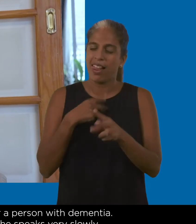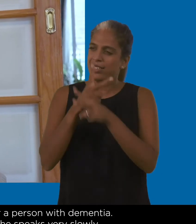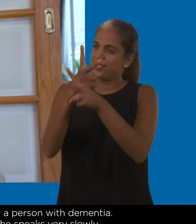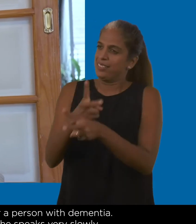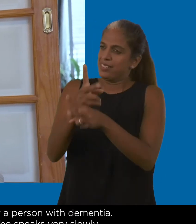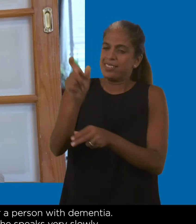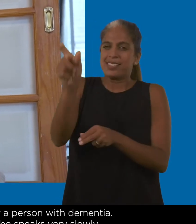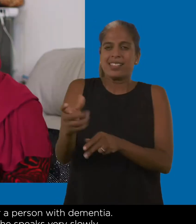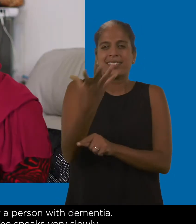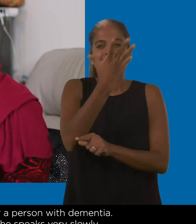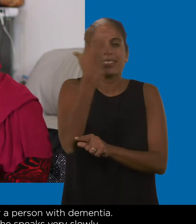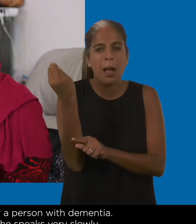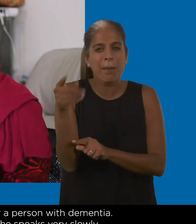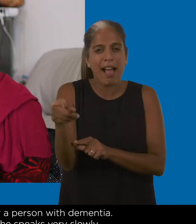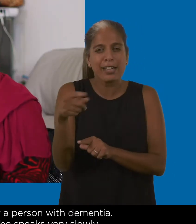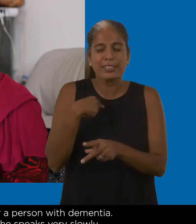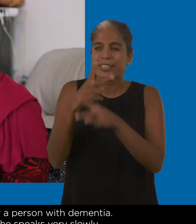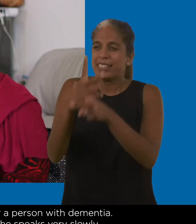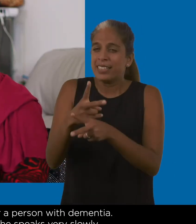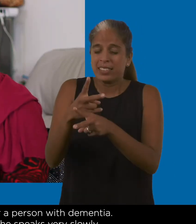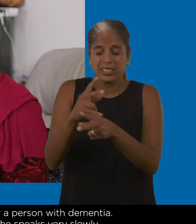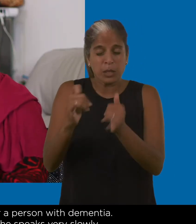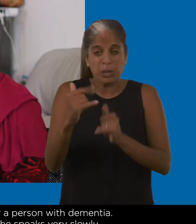करनी dementia person की.